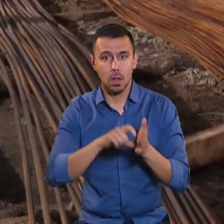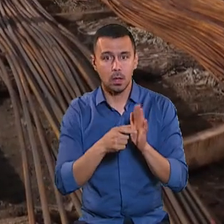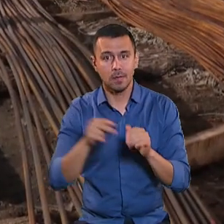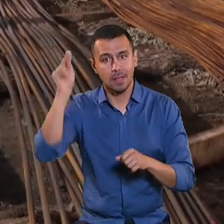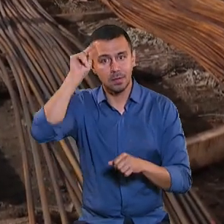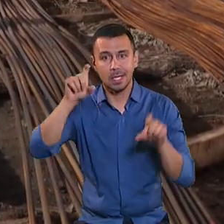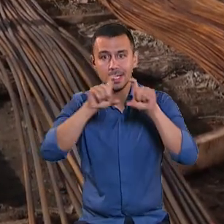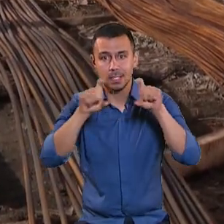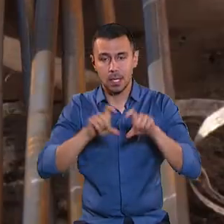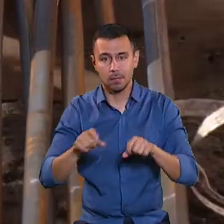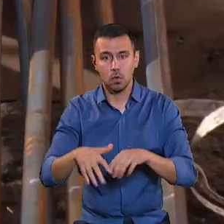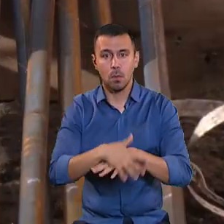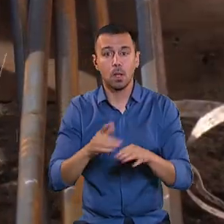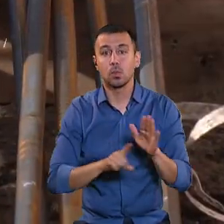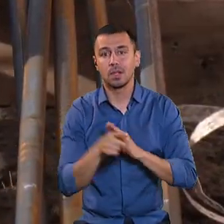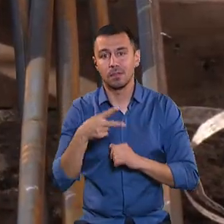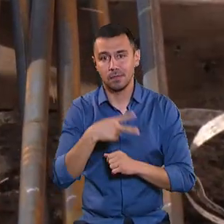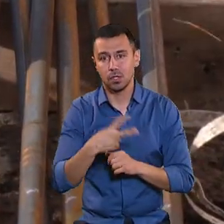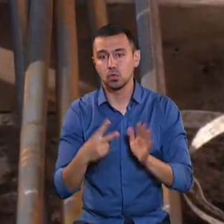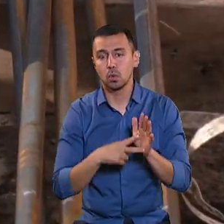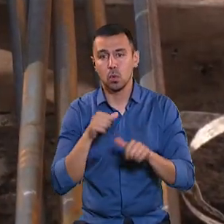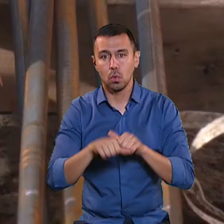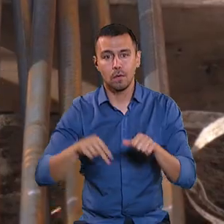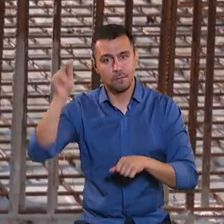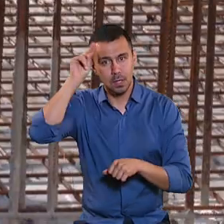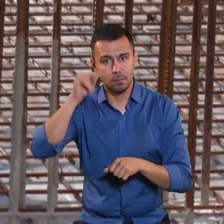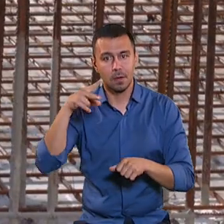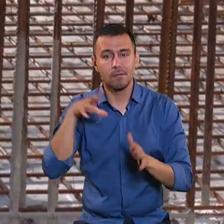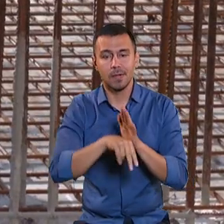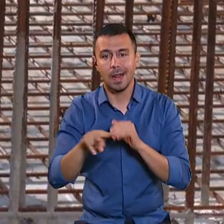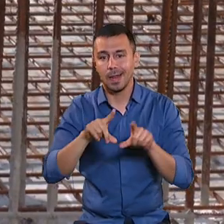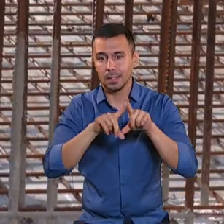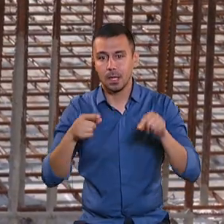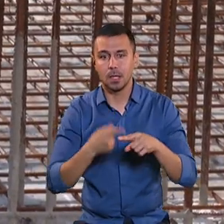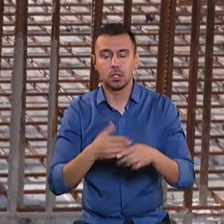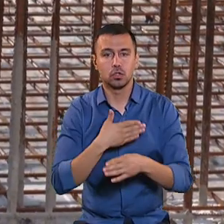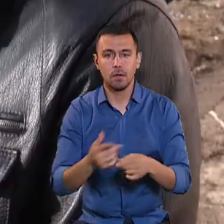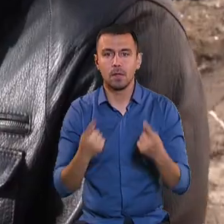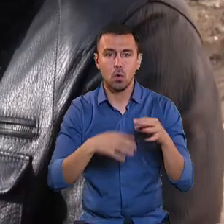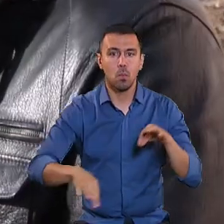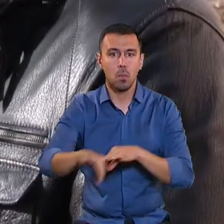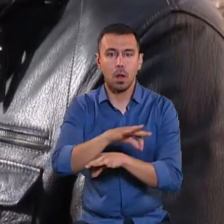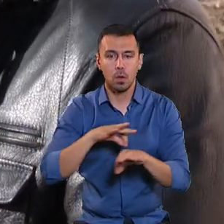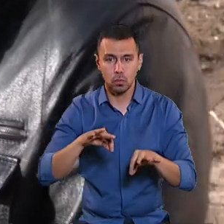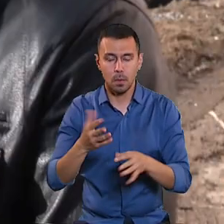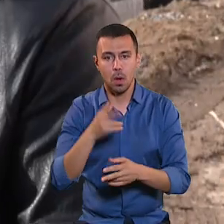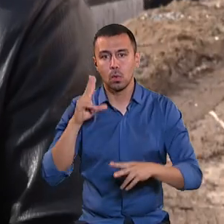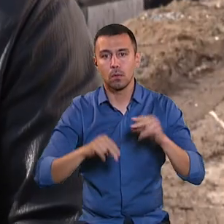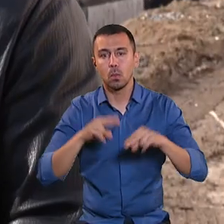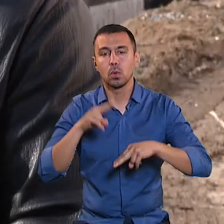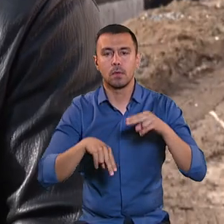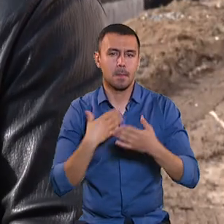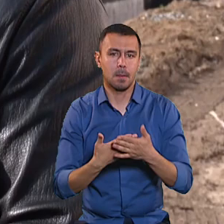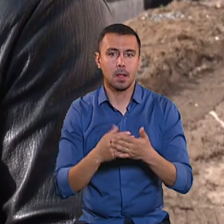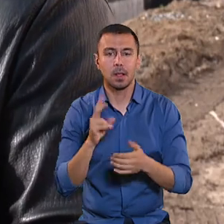навчальних закладів громади які з 2027 року вчитимуться в ліцеї це така частинка Великого проекту тожиток ми розраховуємо будувати